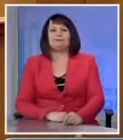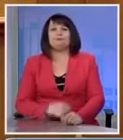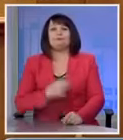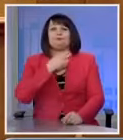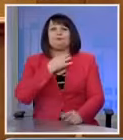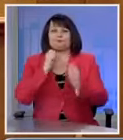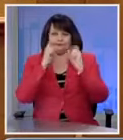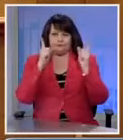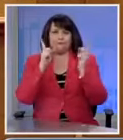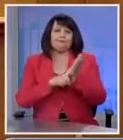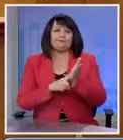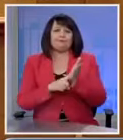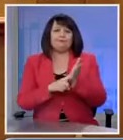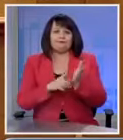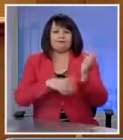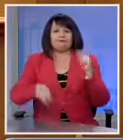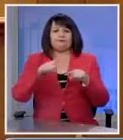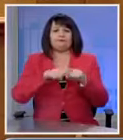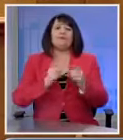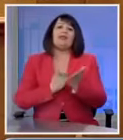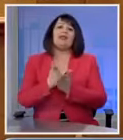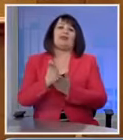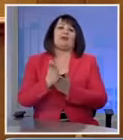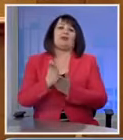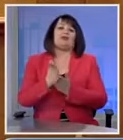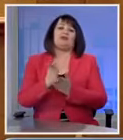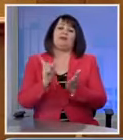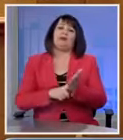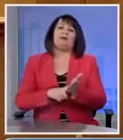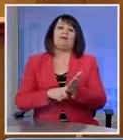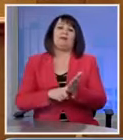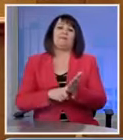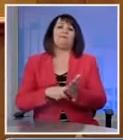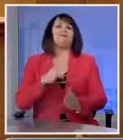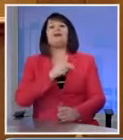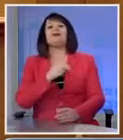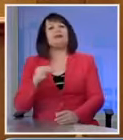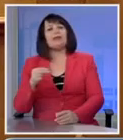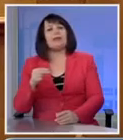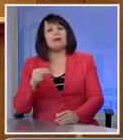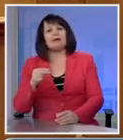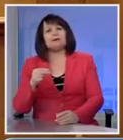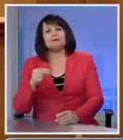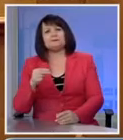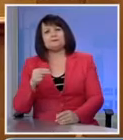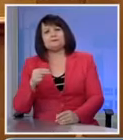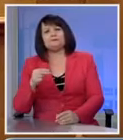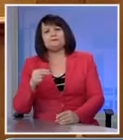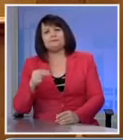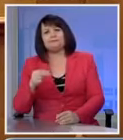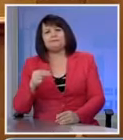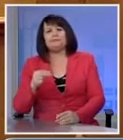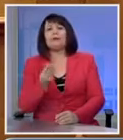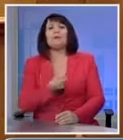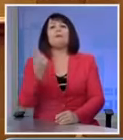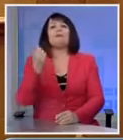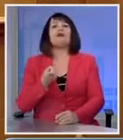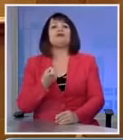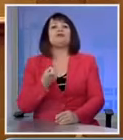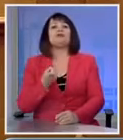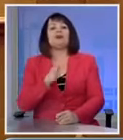επιτέλους να υπάρξει σε αυτή τη χώρα δικαιοσύνη για το γεγονός ότι η μεγάλη πλειοψηφία του ελληνικού λαού